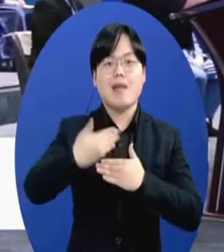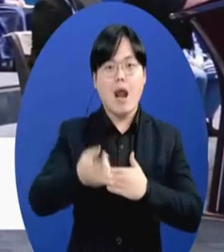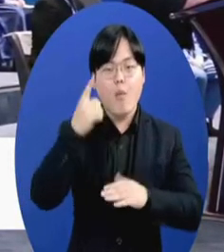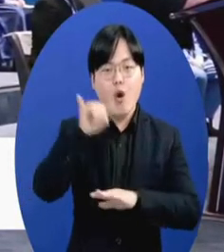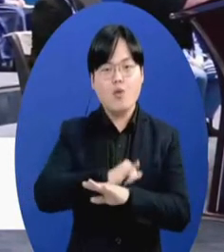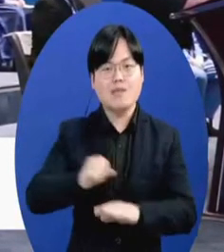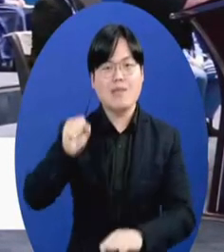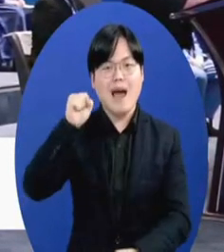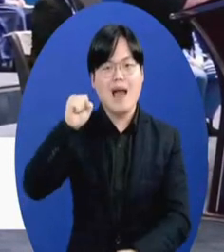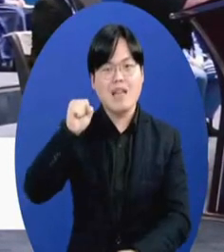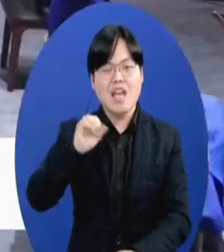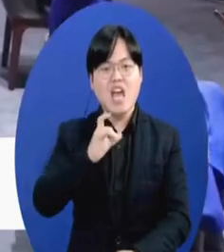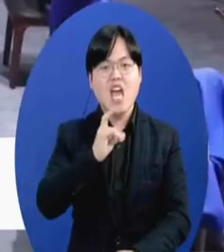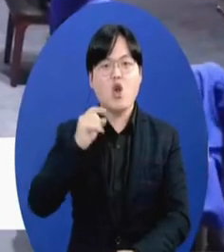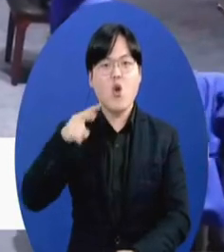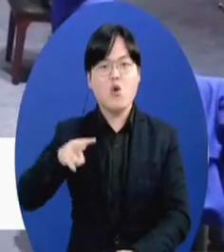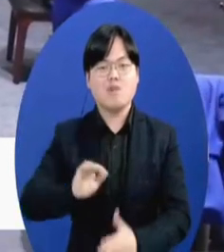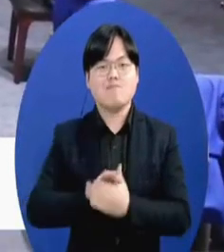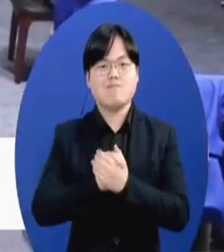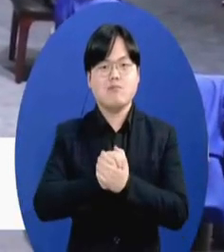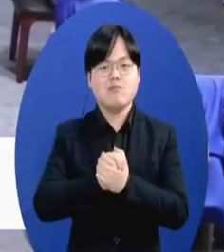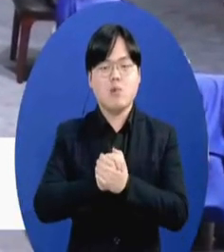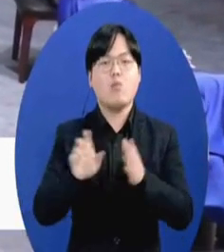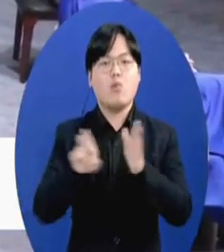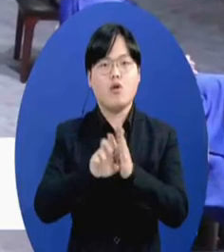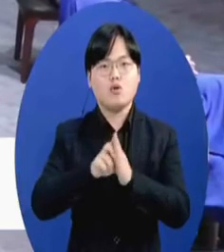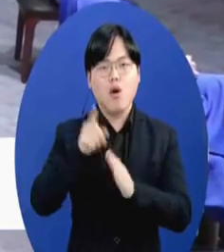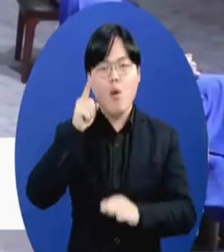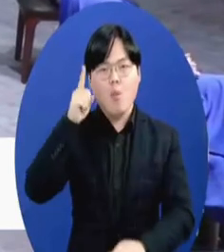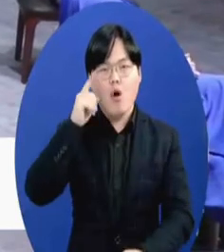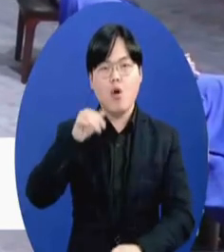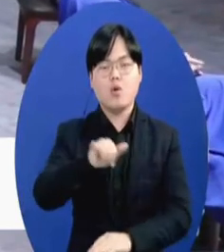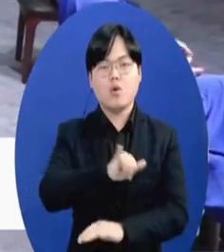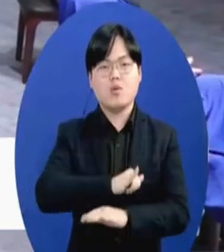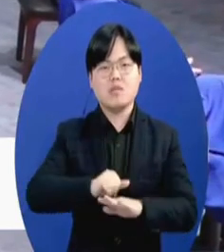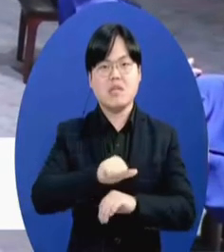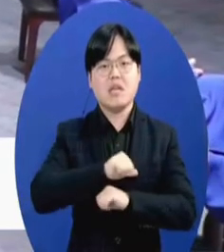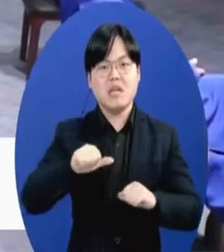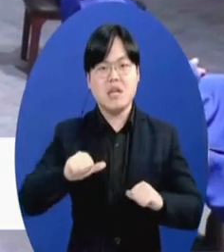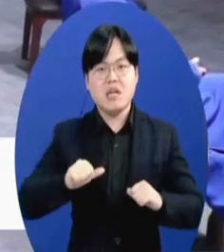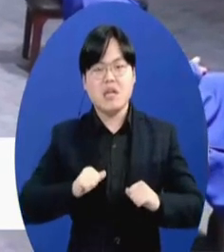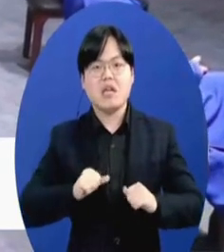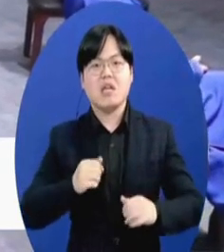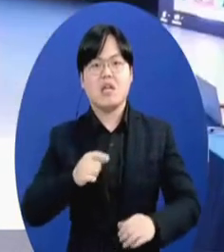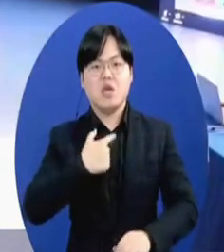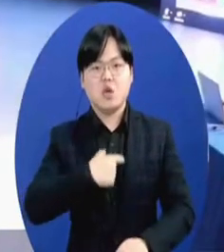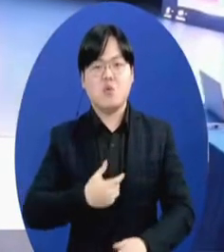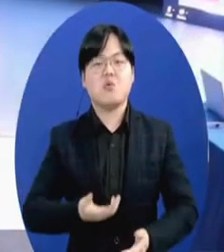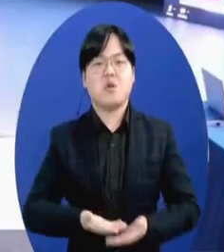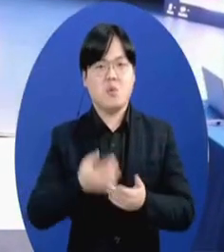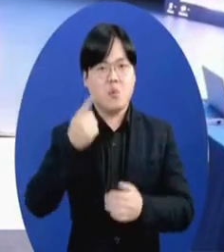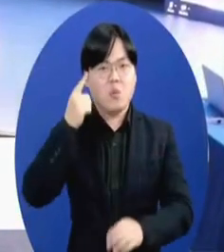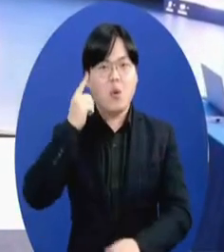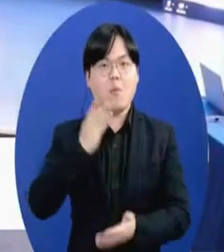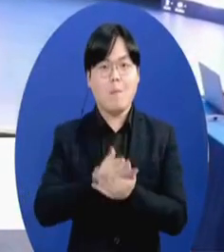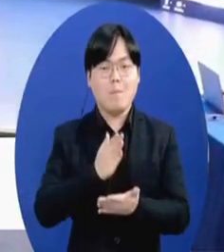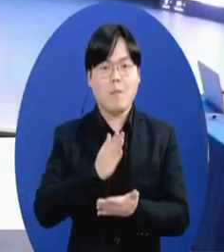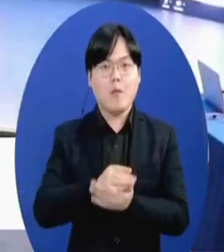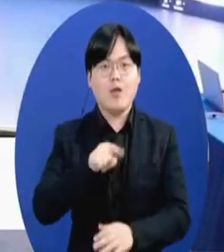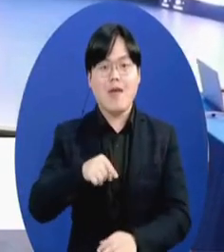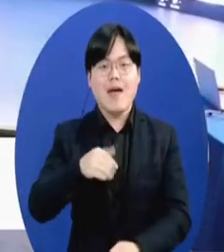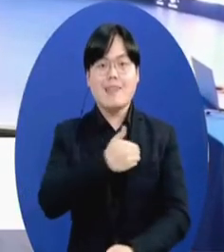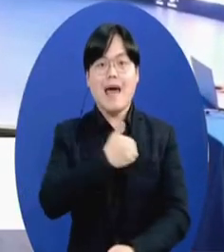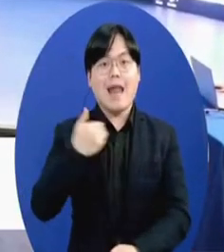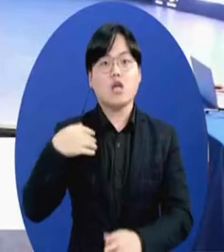ардчлал эрүүл бат бэх оршно гэж Монголын ард түмэн гишүүд дэмжигчд нь үздэг. Харин энэ удаагийн хурлаар ардчилсан намын доргын сонгуул болохгүй